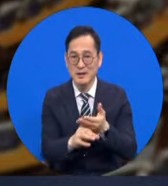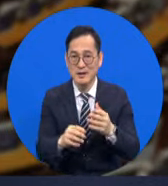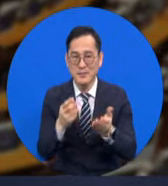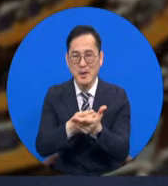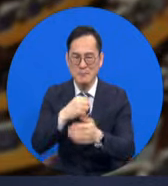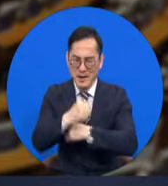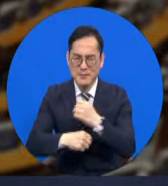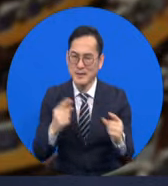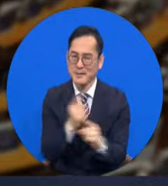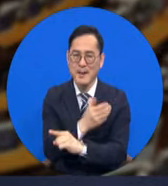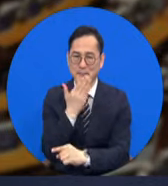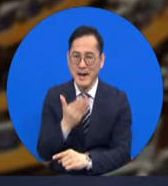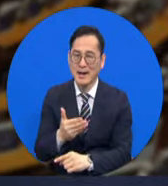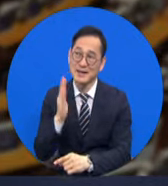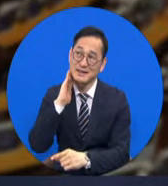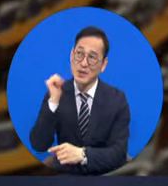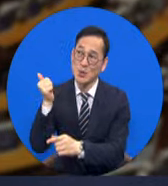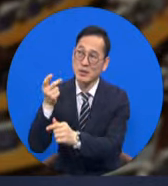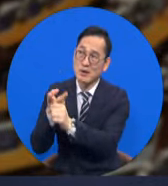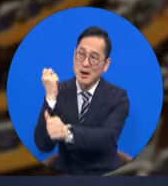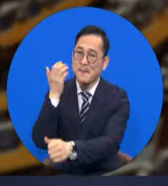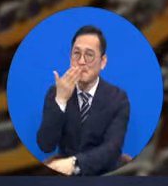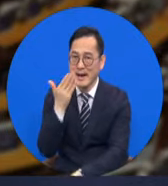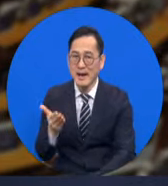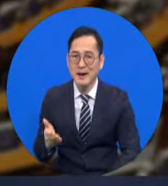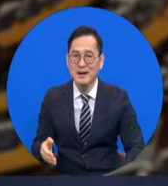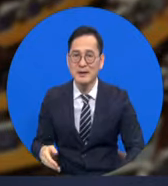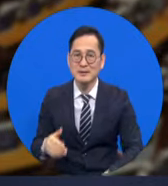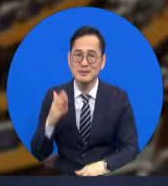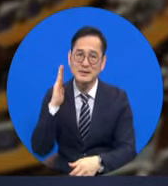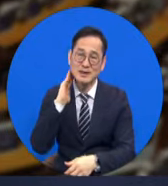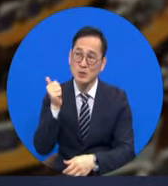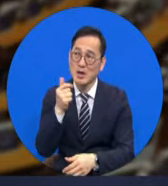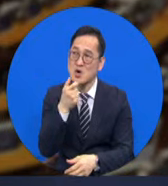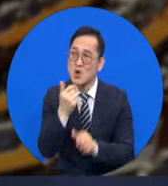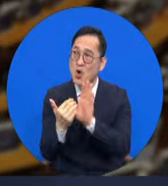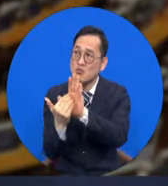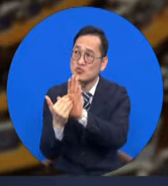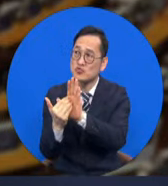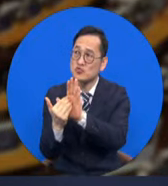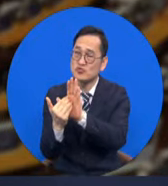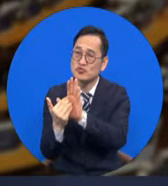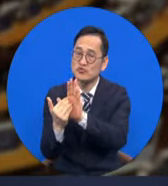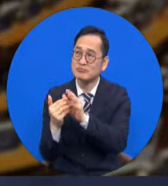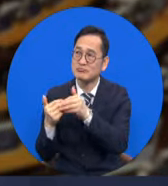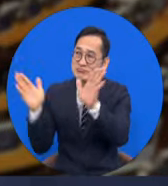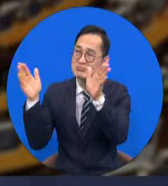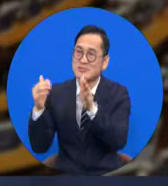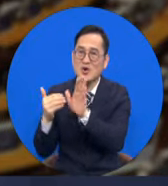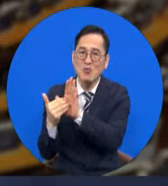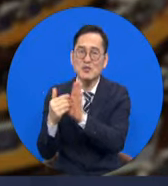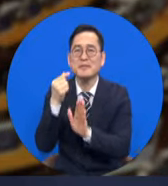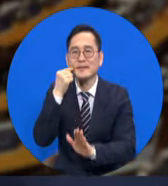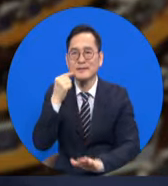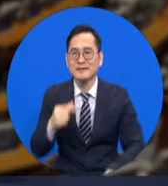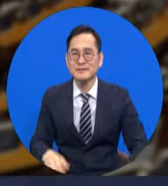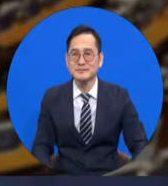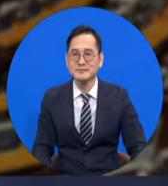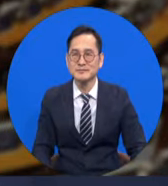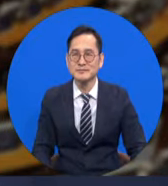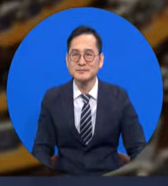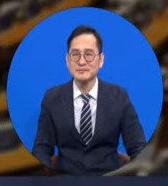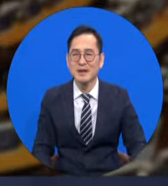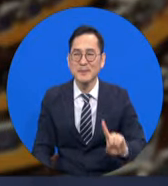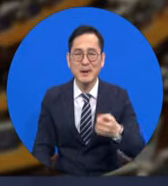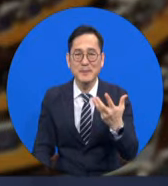있고 대통령의 거부권도 무력화시킬 수 있습니다. 특정 정당이 180석 이상을 갖게 되면 국회